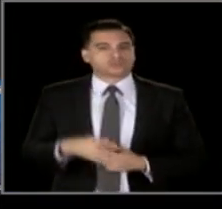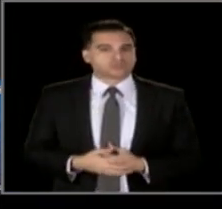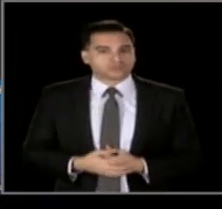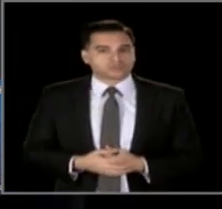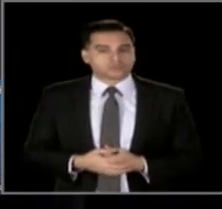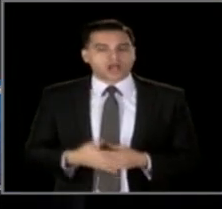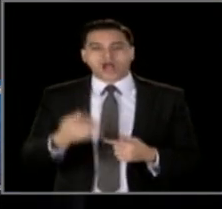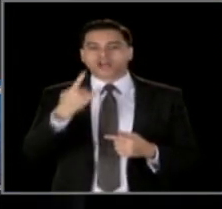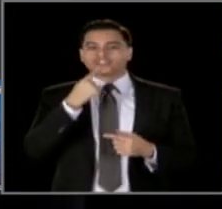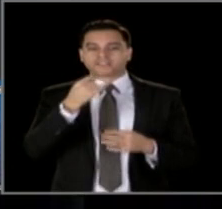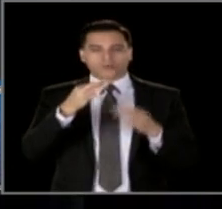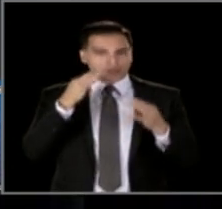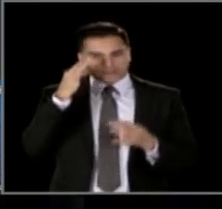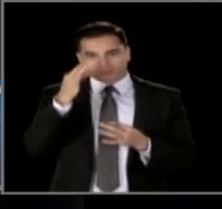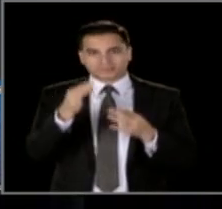عشر ثواني.